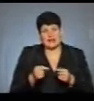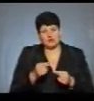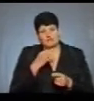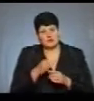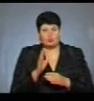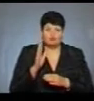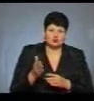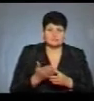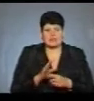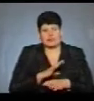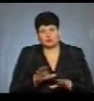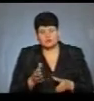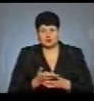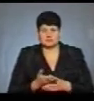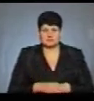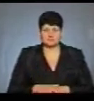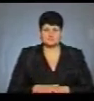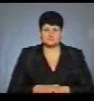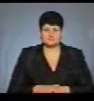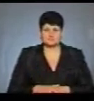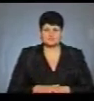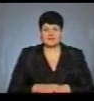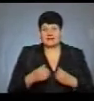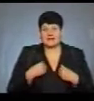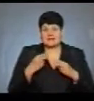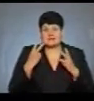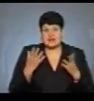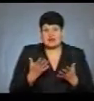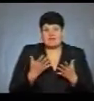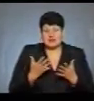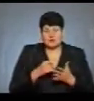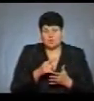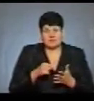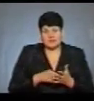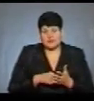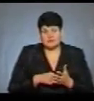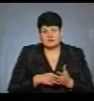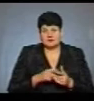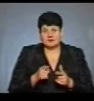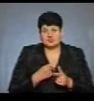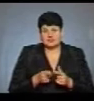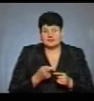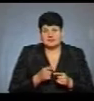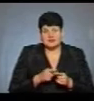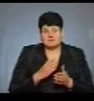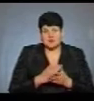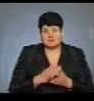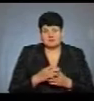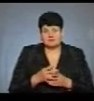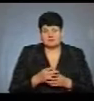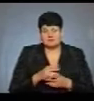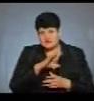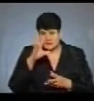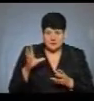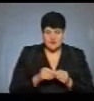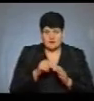чи не буде субсидія? Я не знаю, я виясню питання, чи це не носить системний характер по місту Тернополя. Ну,